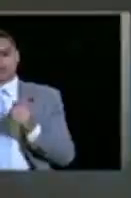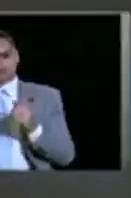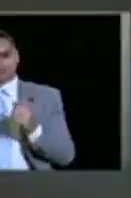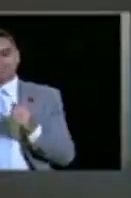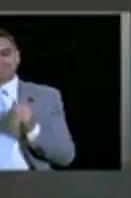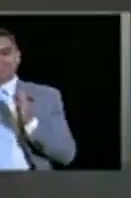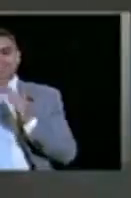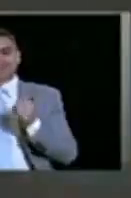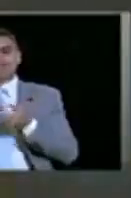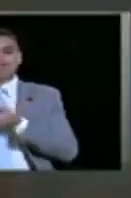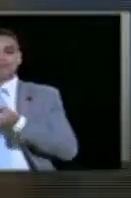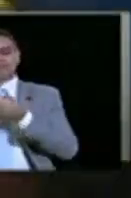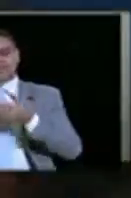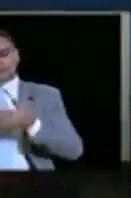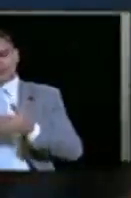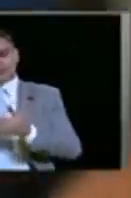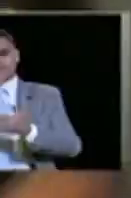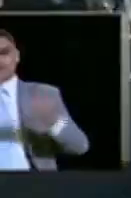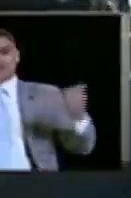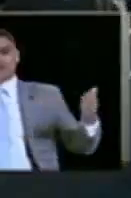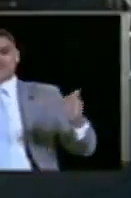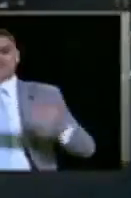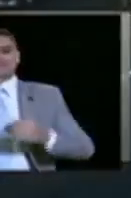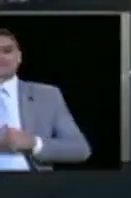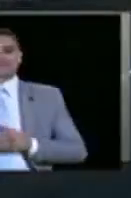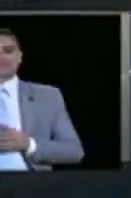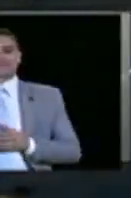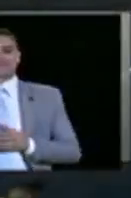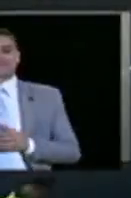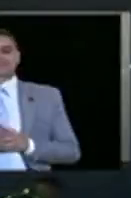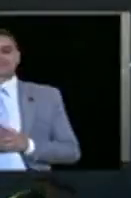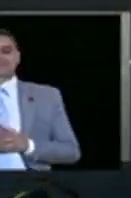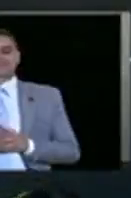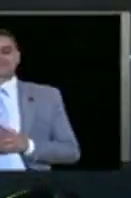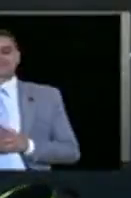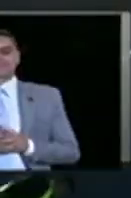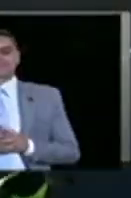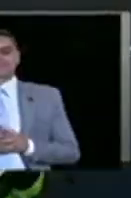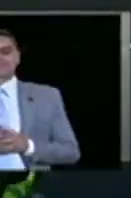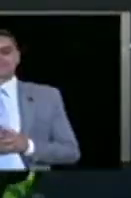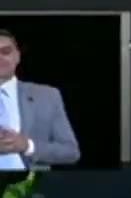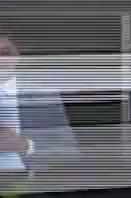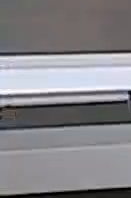شكر جدا، شكر شكر شكر، شكر شكر.